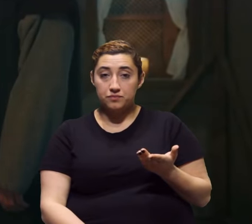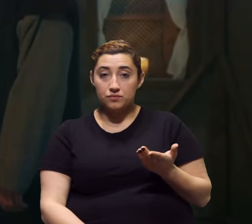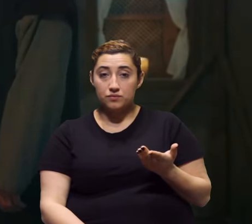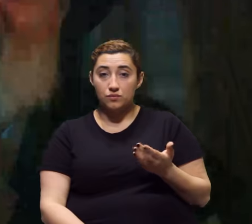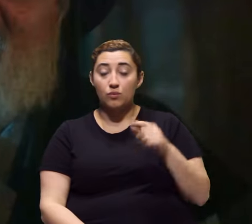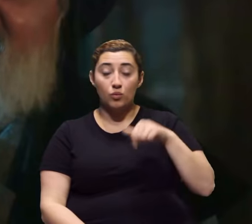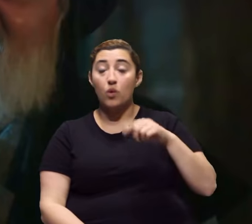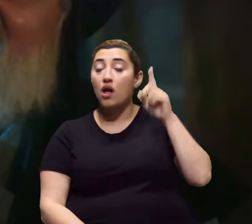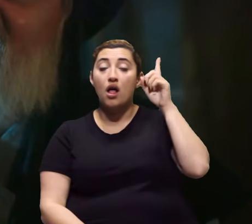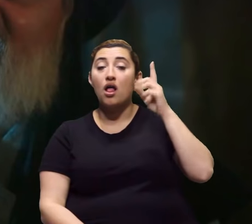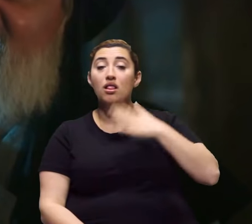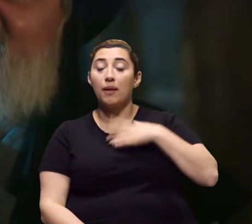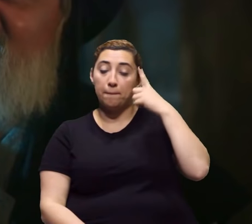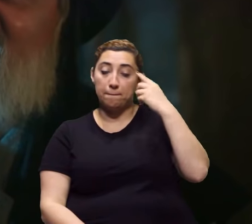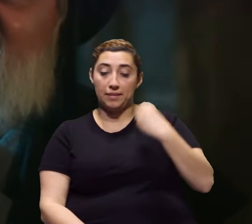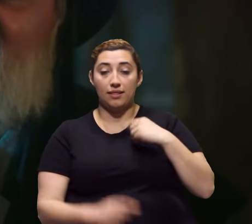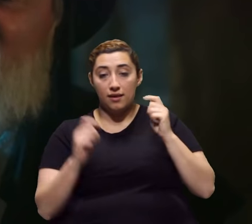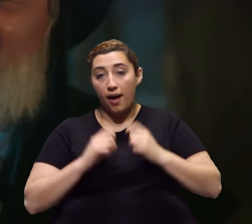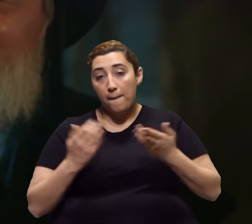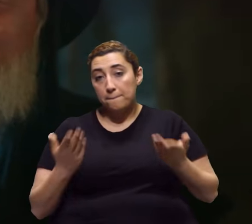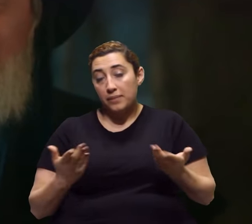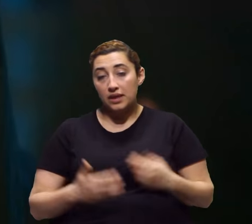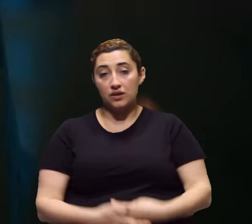Ulu Rabbim bildiriverdi işte.